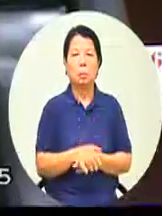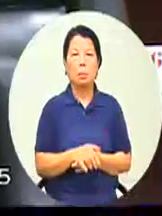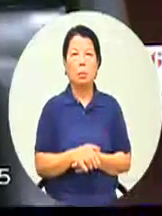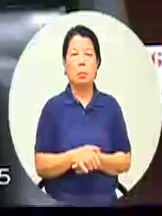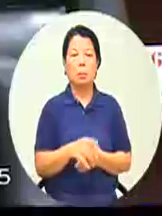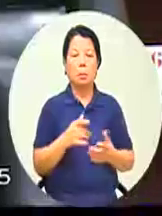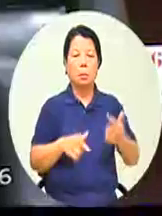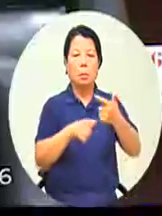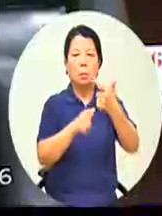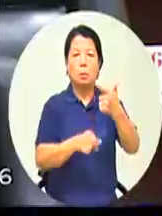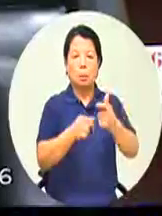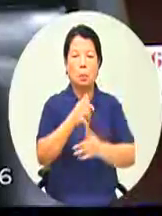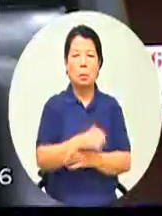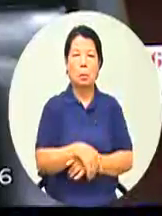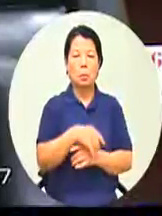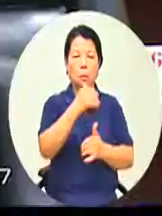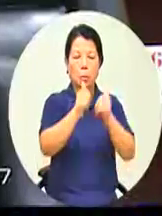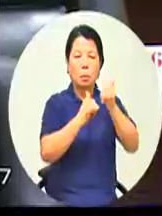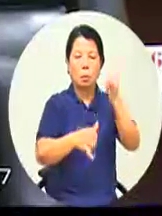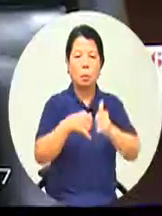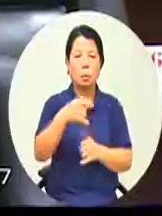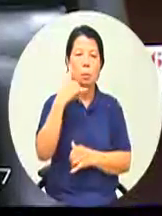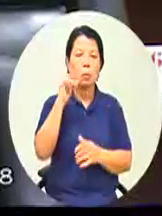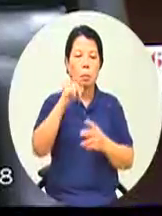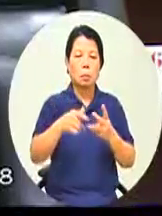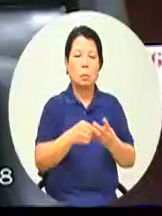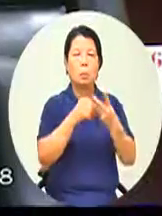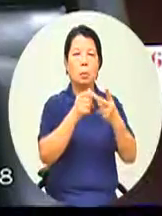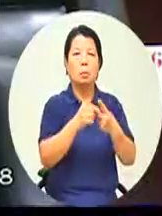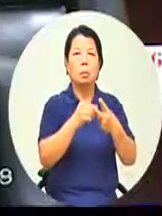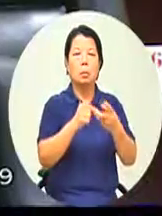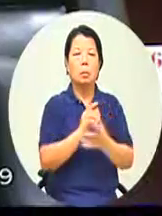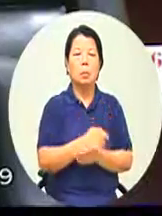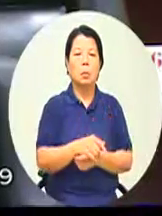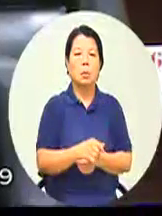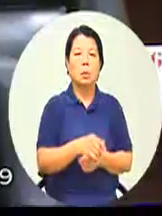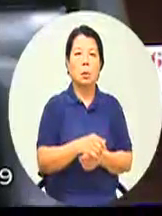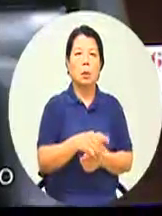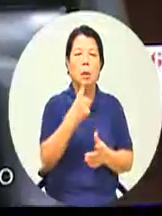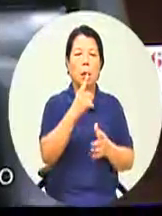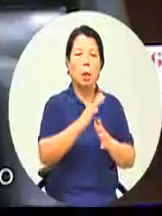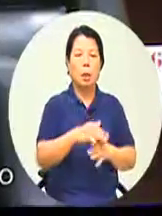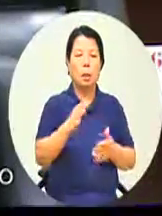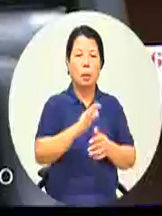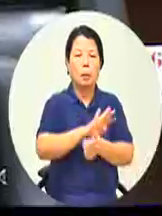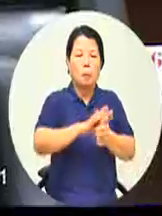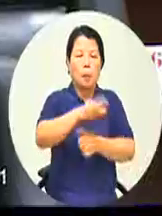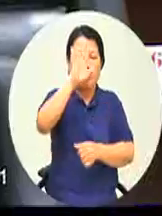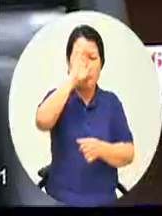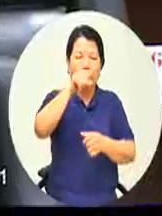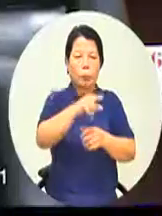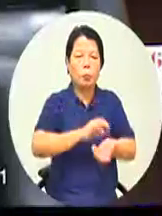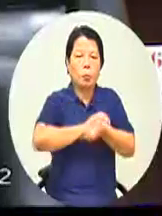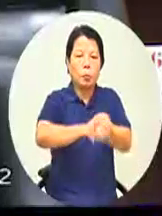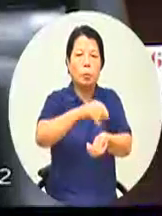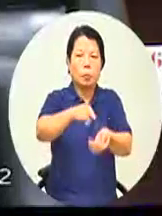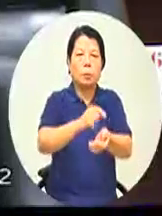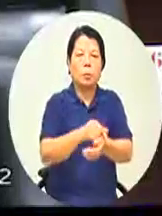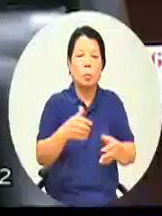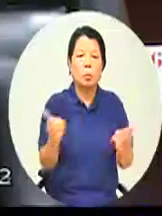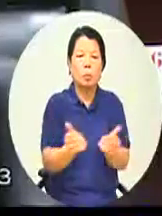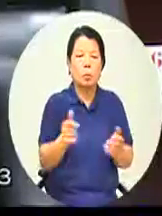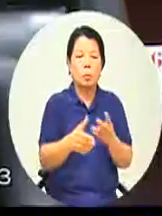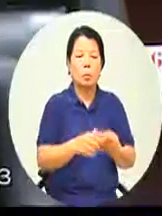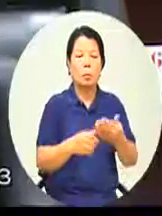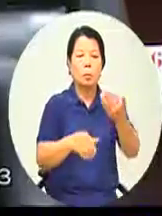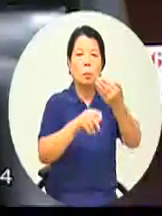讲六月故事妈妈，七月的时候有这个 ADHD 的孩子的就医的问题，然后再来